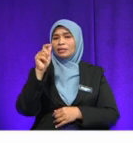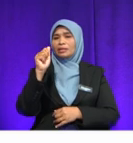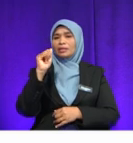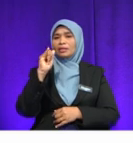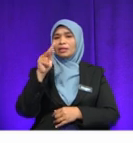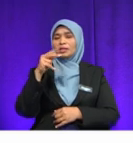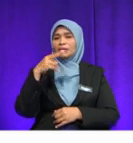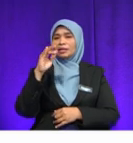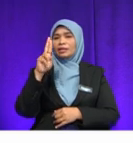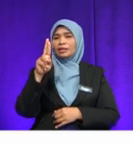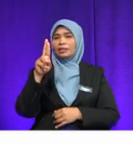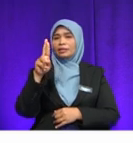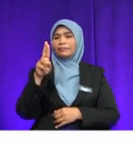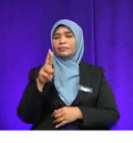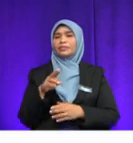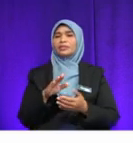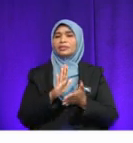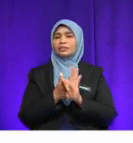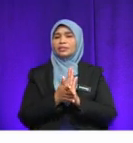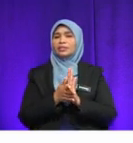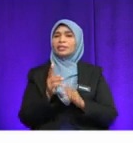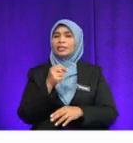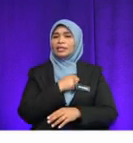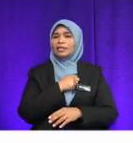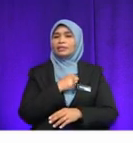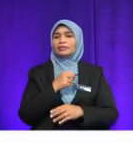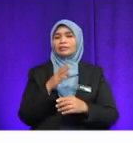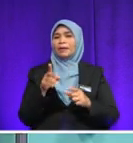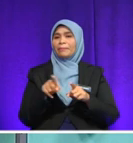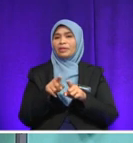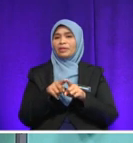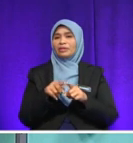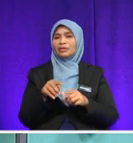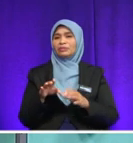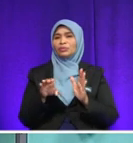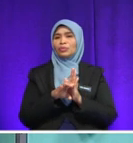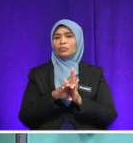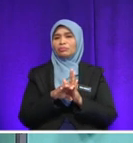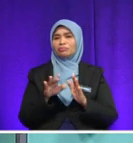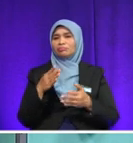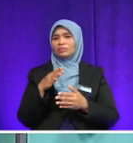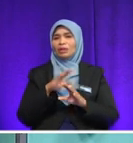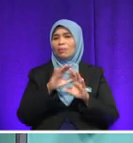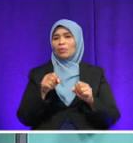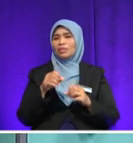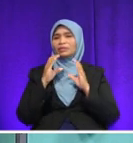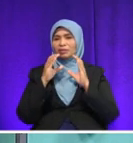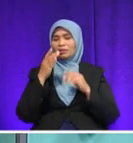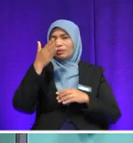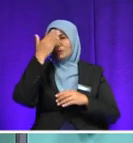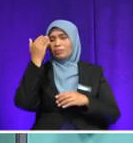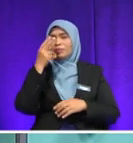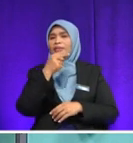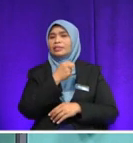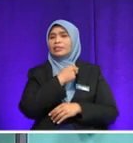pertama kalau nggak sembahyang awal pun kena niat dalam waktu yang pertama Tak bolehlah tadi Nadia sekarang boleh tak tak